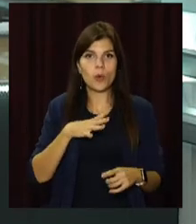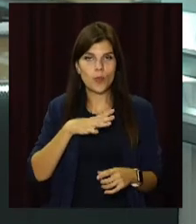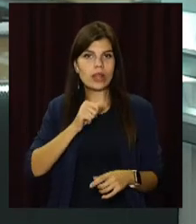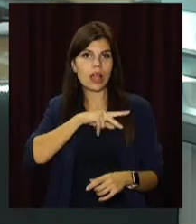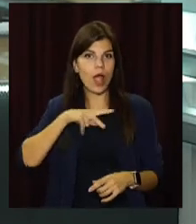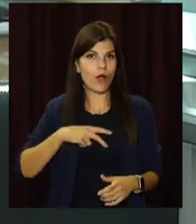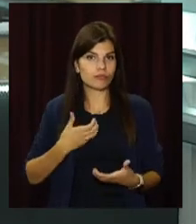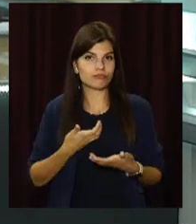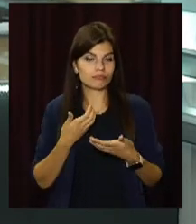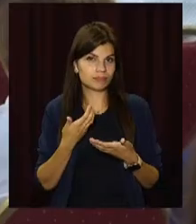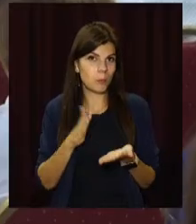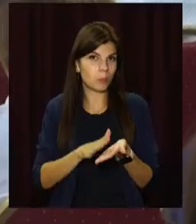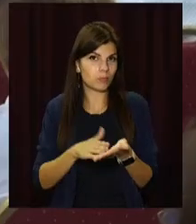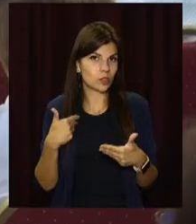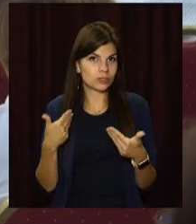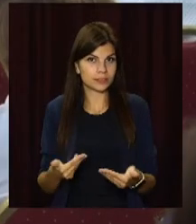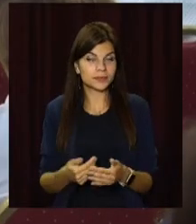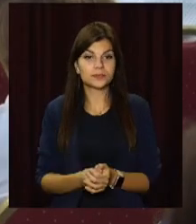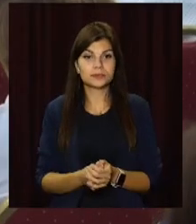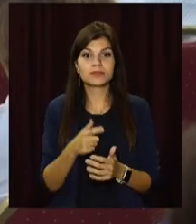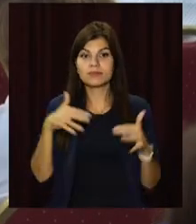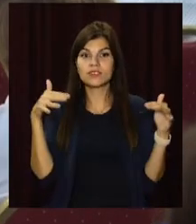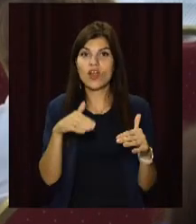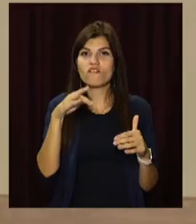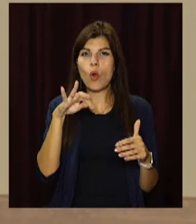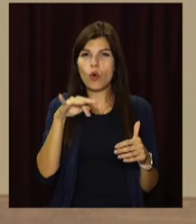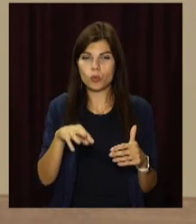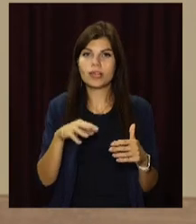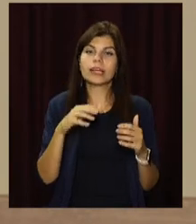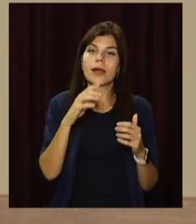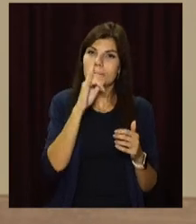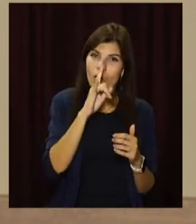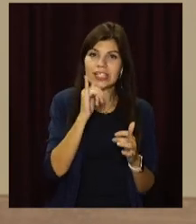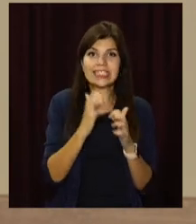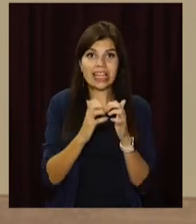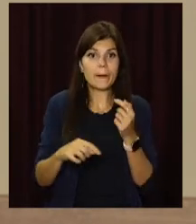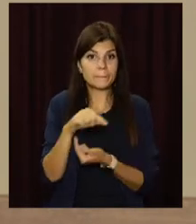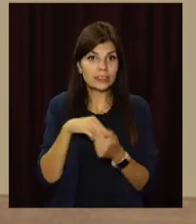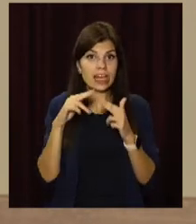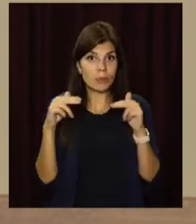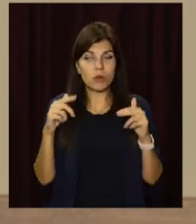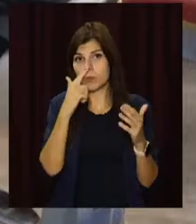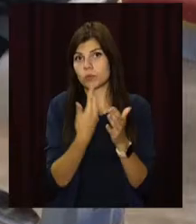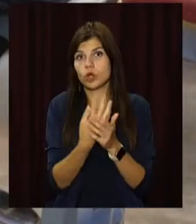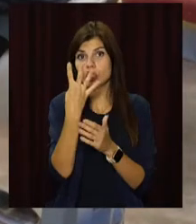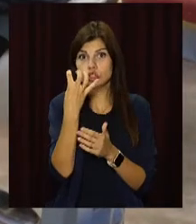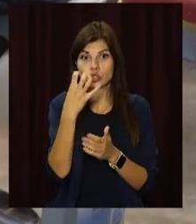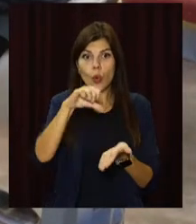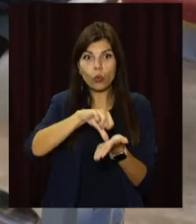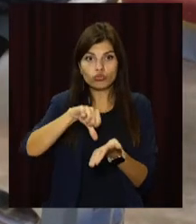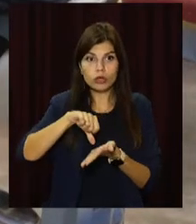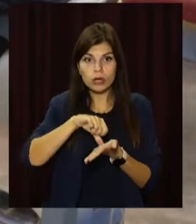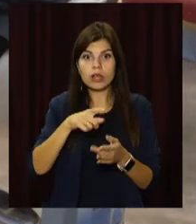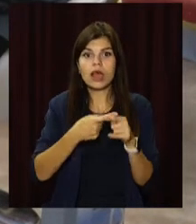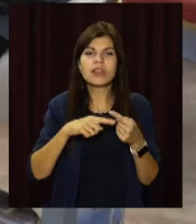нагородження. На першому форумі представників малого та середнього бізнесу Дніпропетровщини зібралося майже 400 учасників.